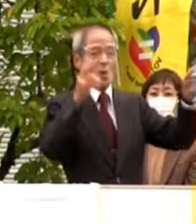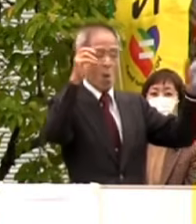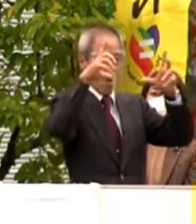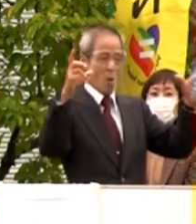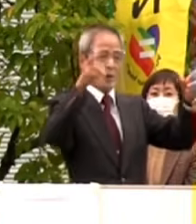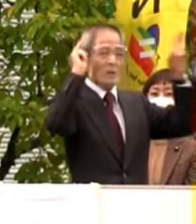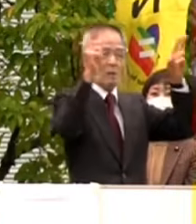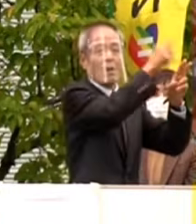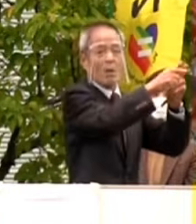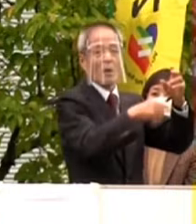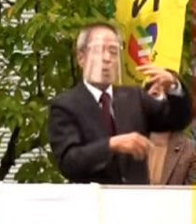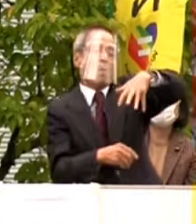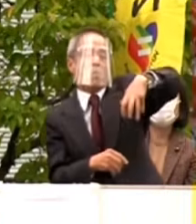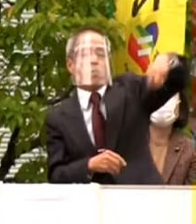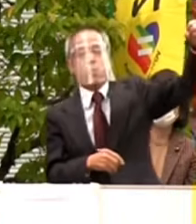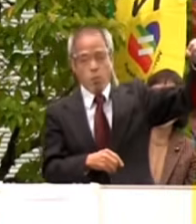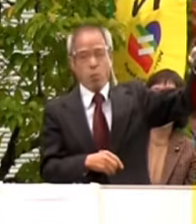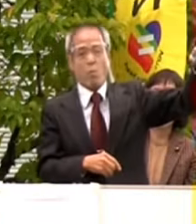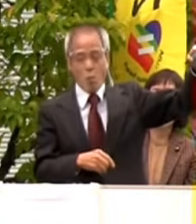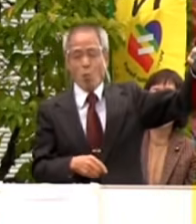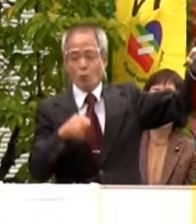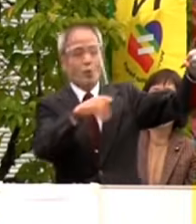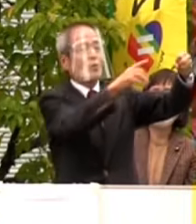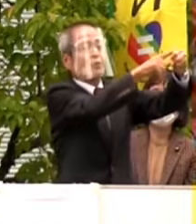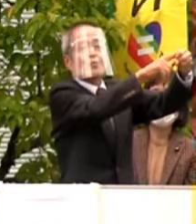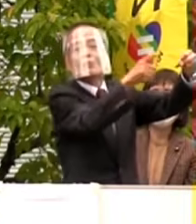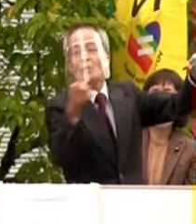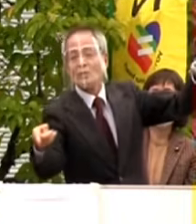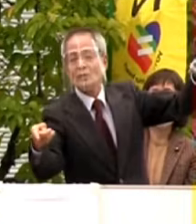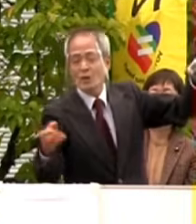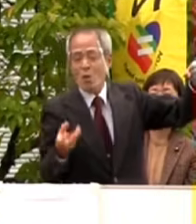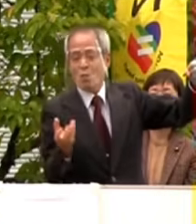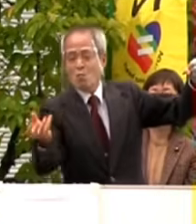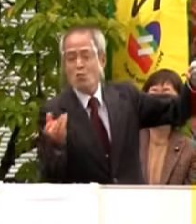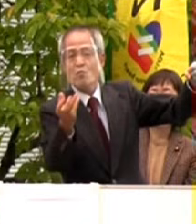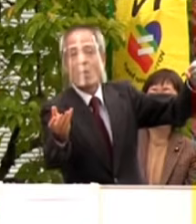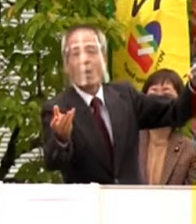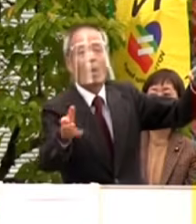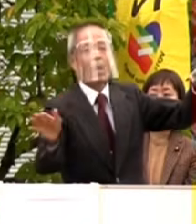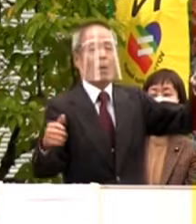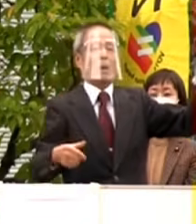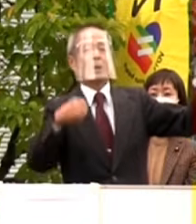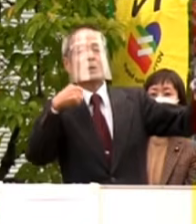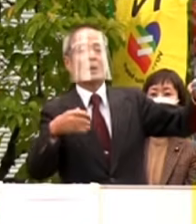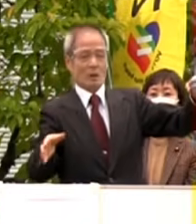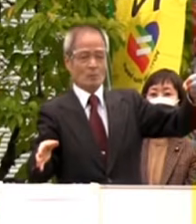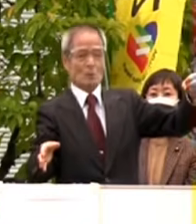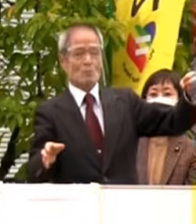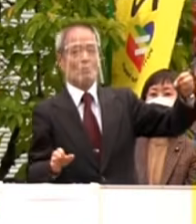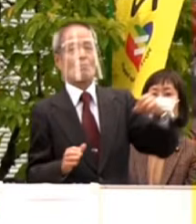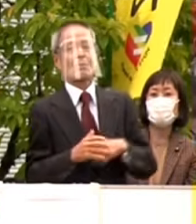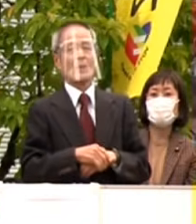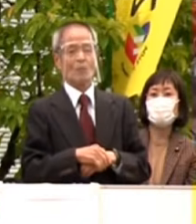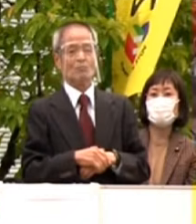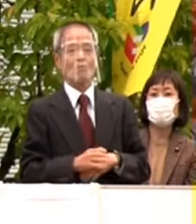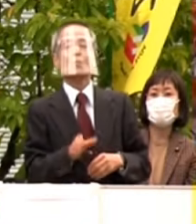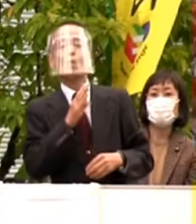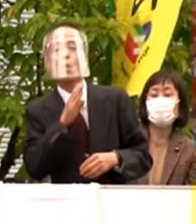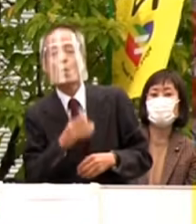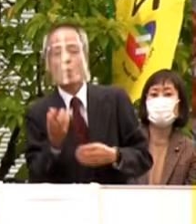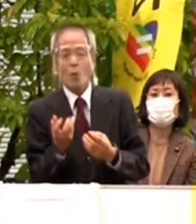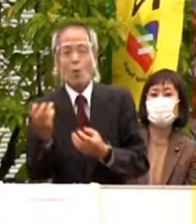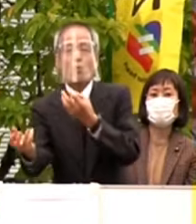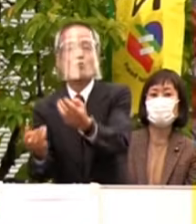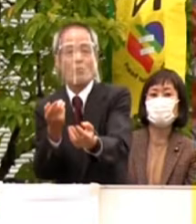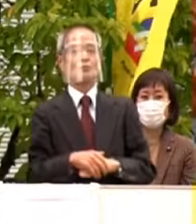を独り占めにし、庶民の皆さんに分配が回らない、この分配の歪みこそ一番の問題では